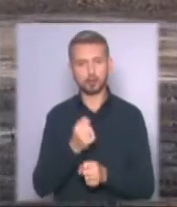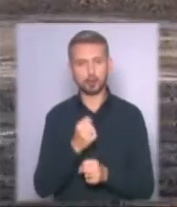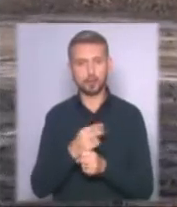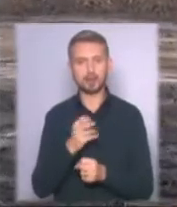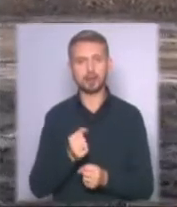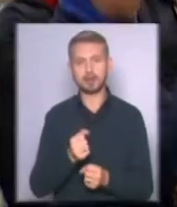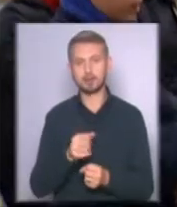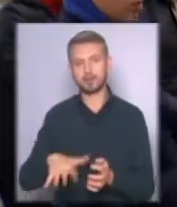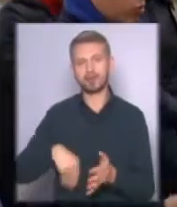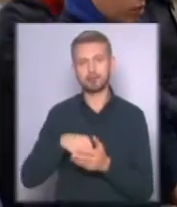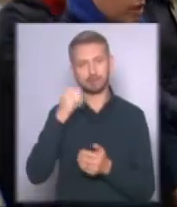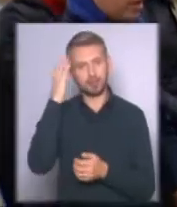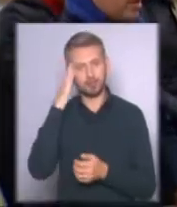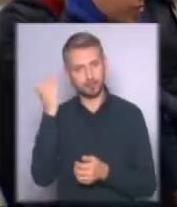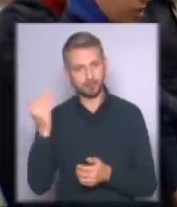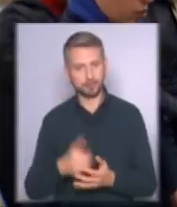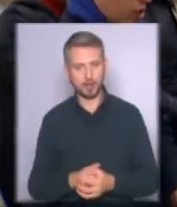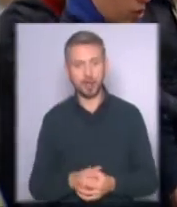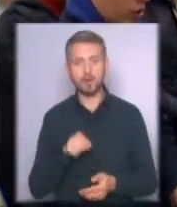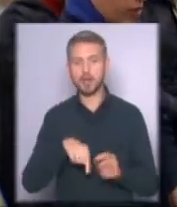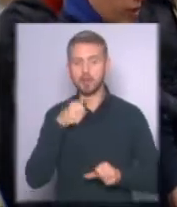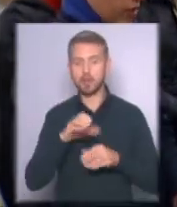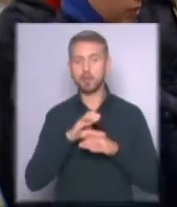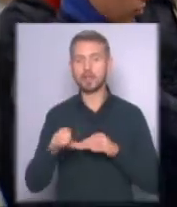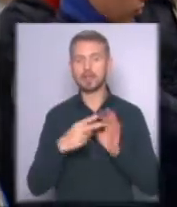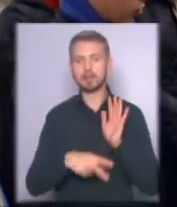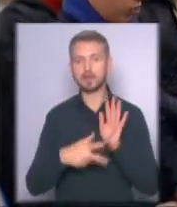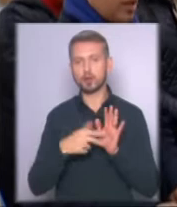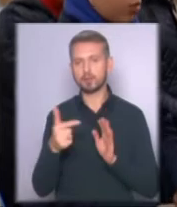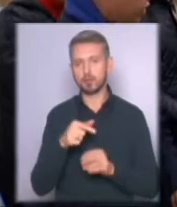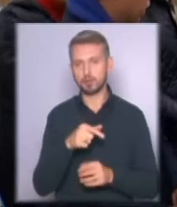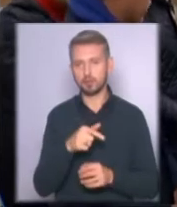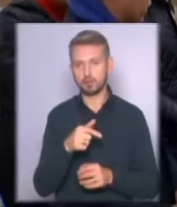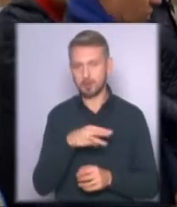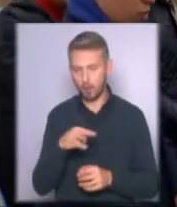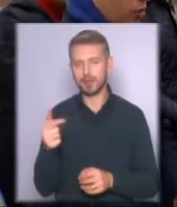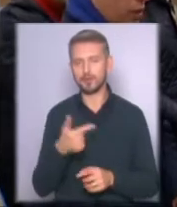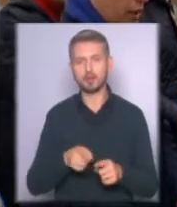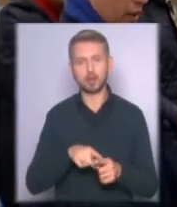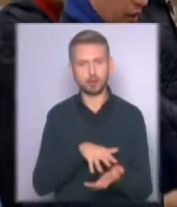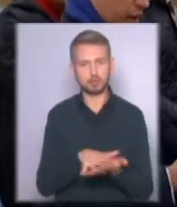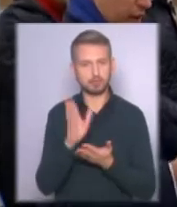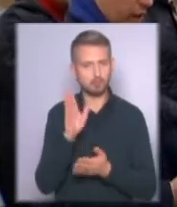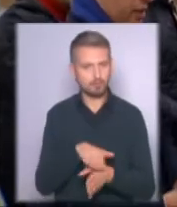пільговий японський кредит. В цьому році виділено 78 мільйонів гривень, які будуть освоєні в повному об'ємі.